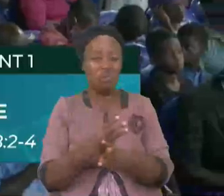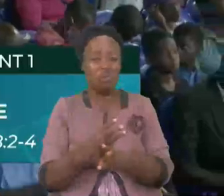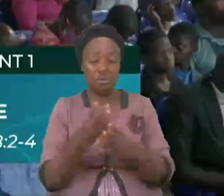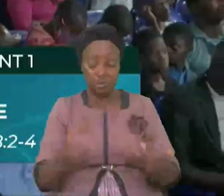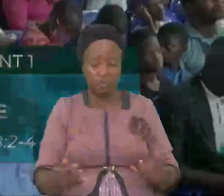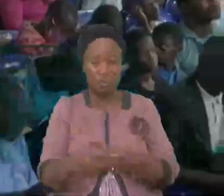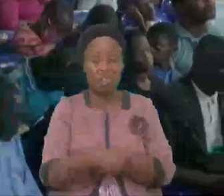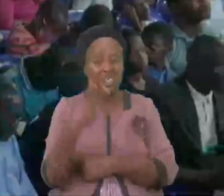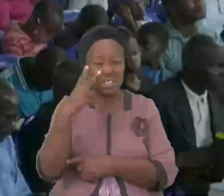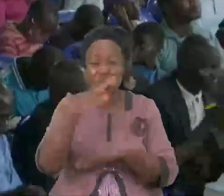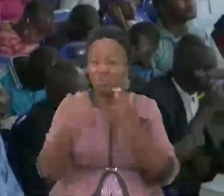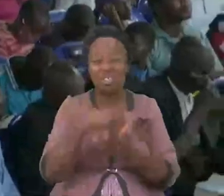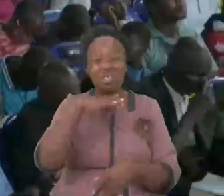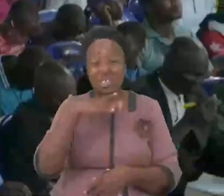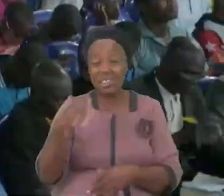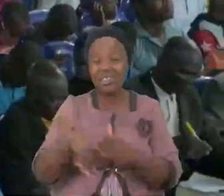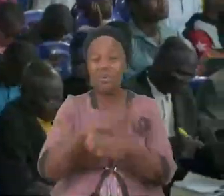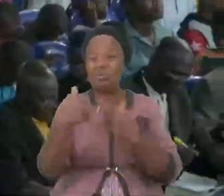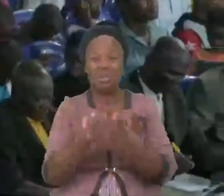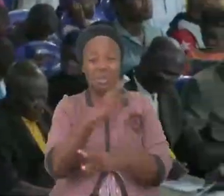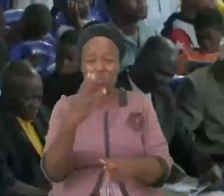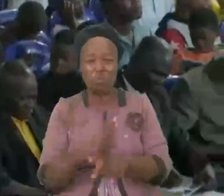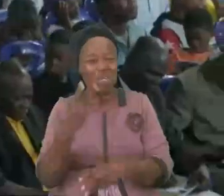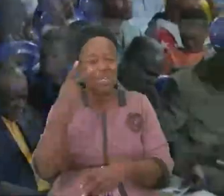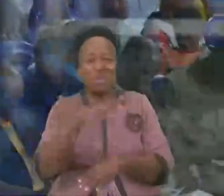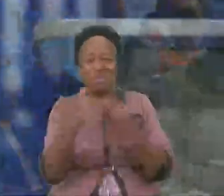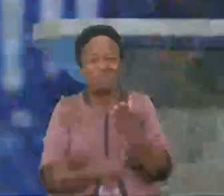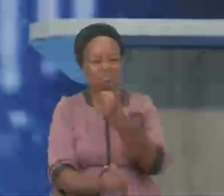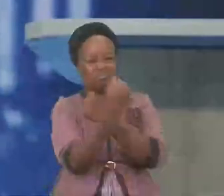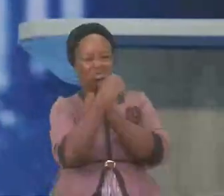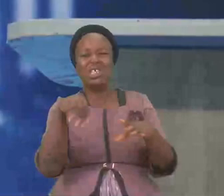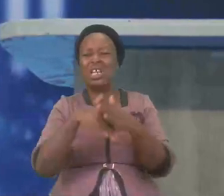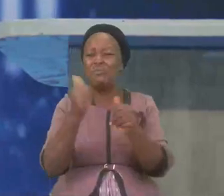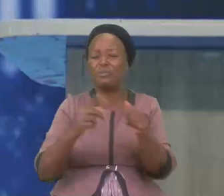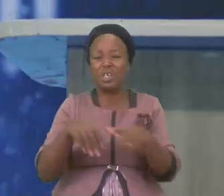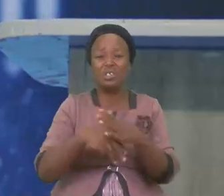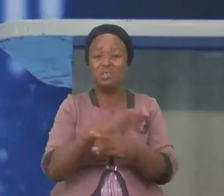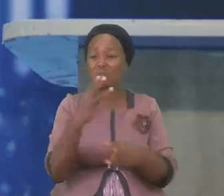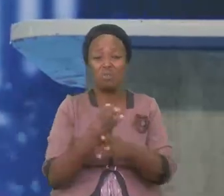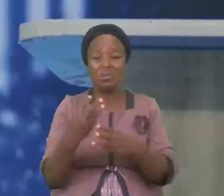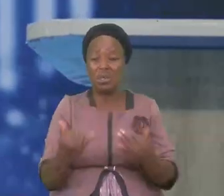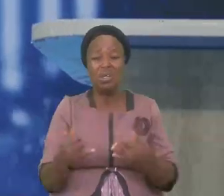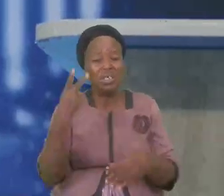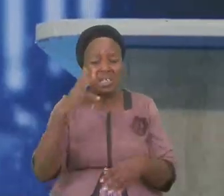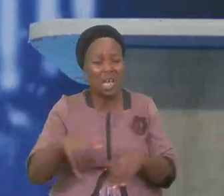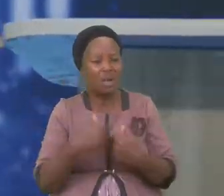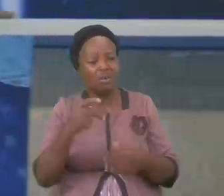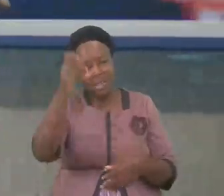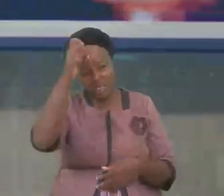souilles de Babylone. Levez-vous, voyez, regardez l'humiliation de qui est en Babylone.